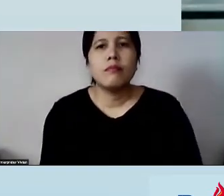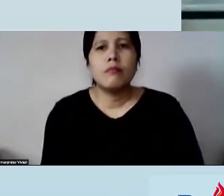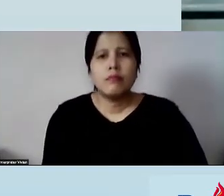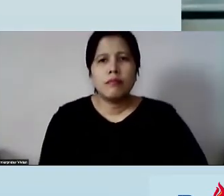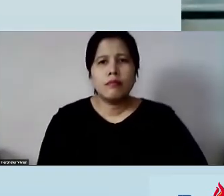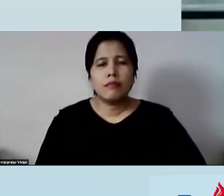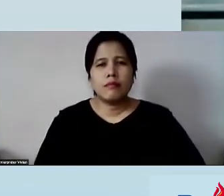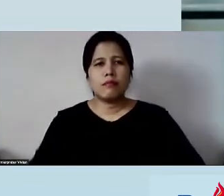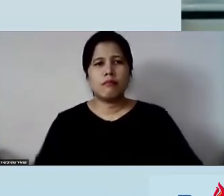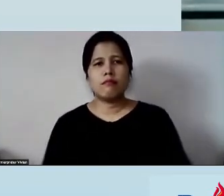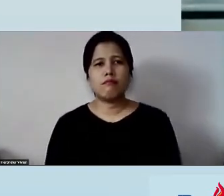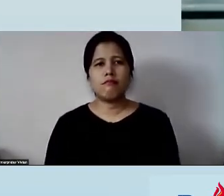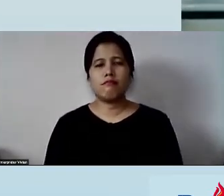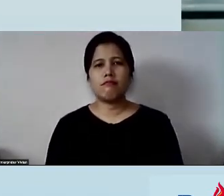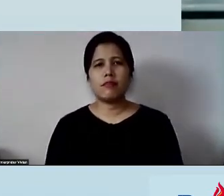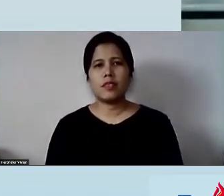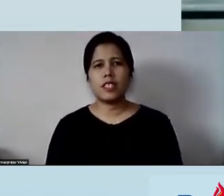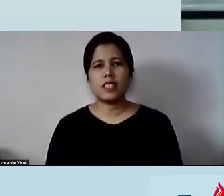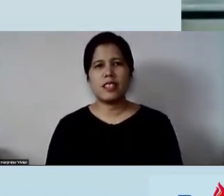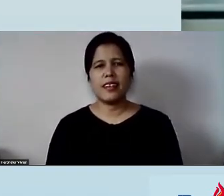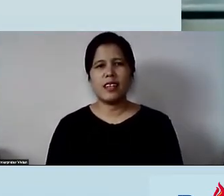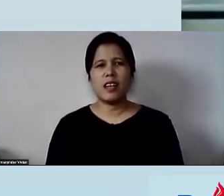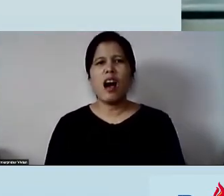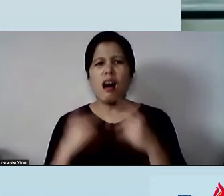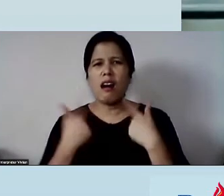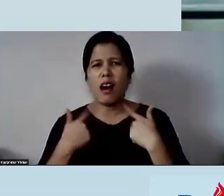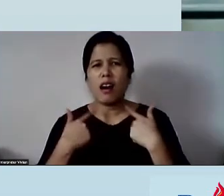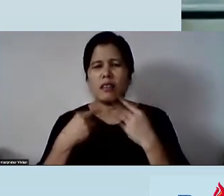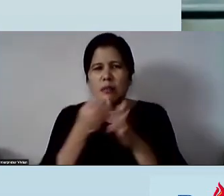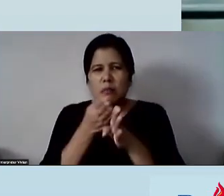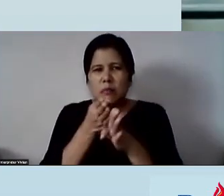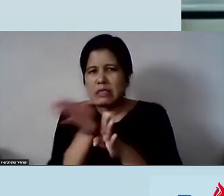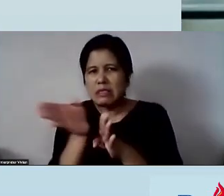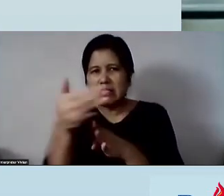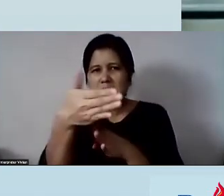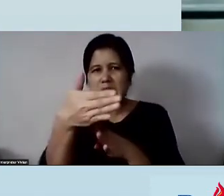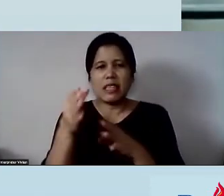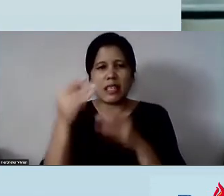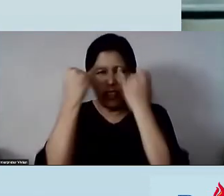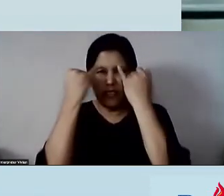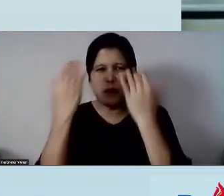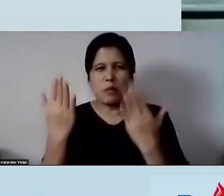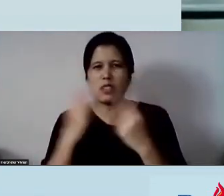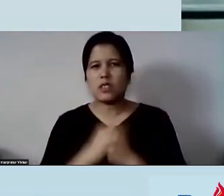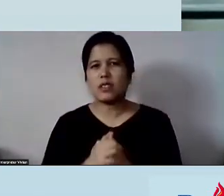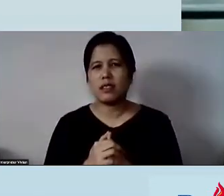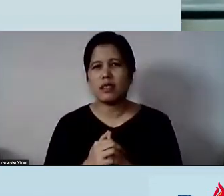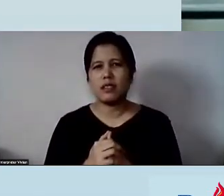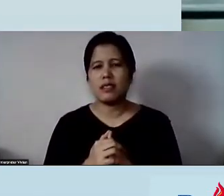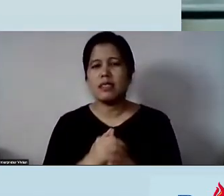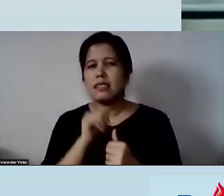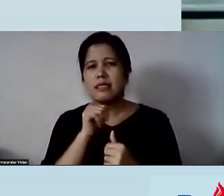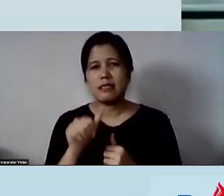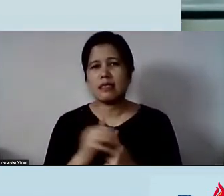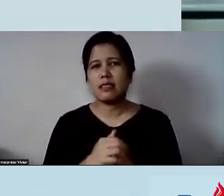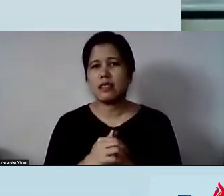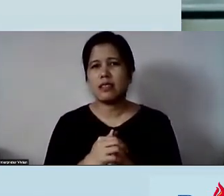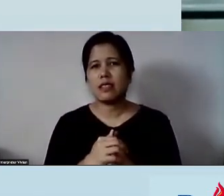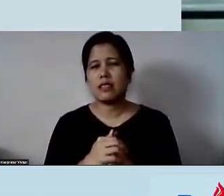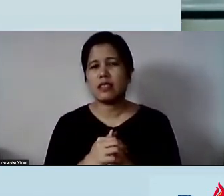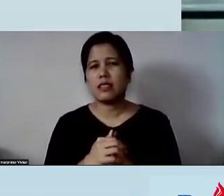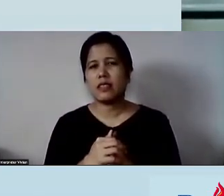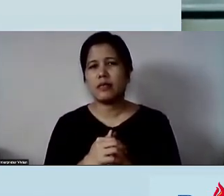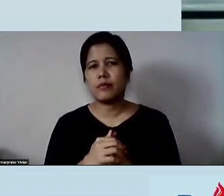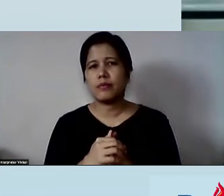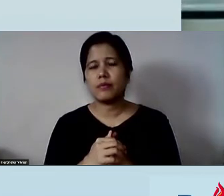Nagkakaroon ng misleading information. And ito nga yung wino-work out diyan, kasi hindi lang po siya si Ma'am siguro, hindi lang yung